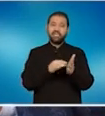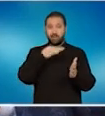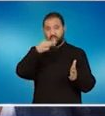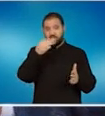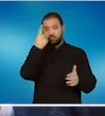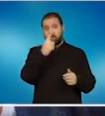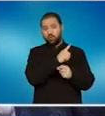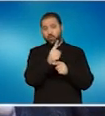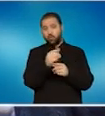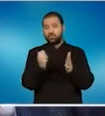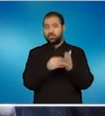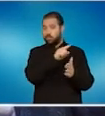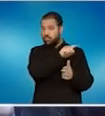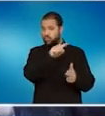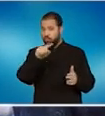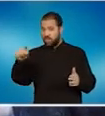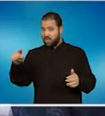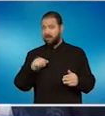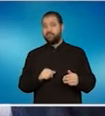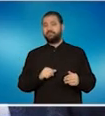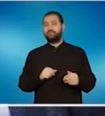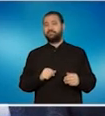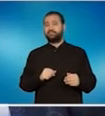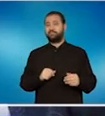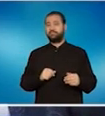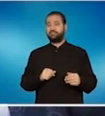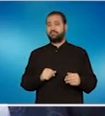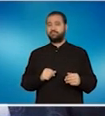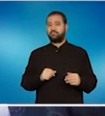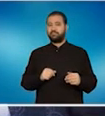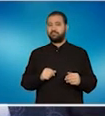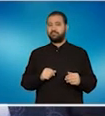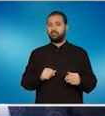trebuie să-l subliniem foarte pregnant.